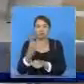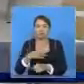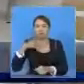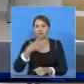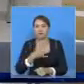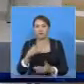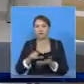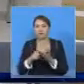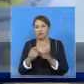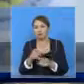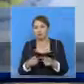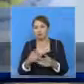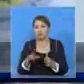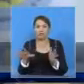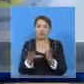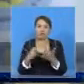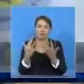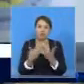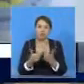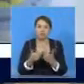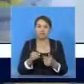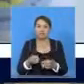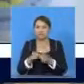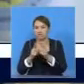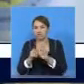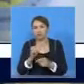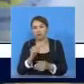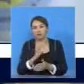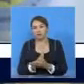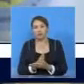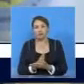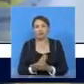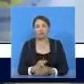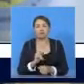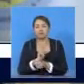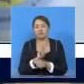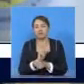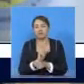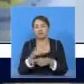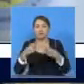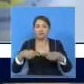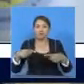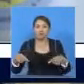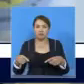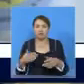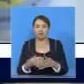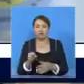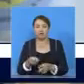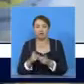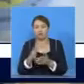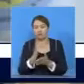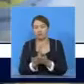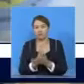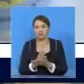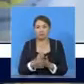маңызды бөлігі ол электронды тир, яғни автомат ату. Бұл жерде әртүрлі автомат ату